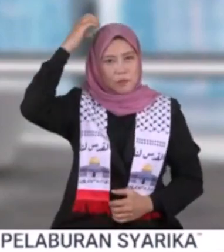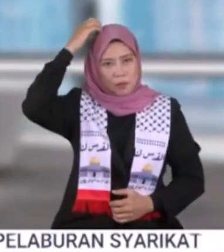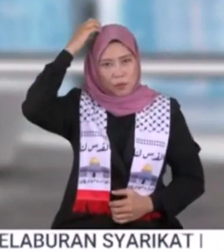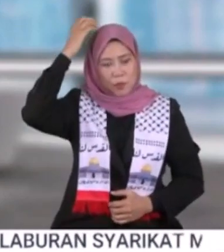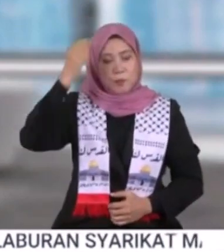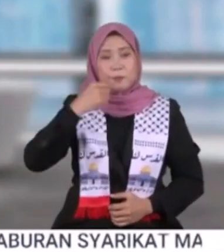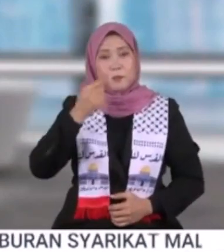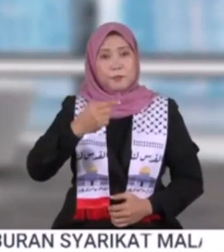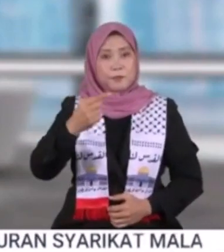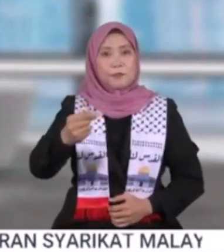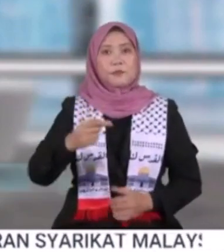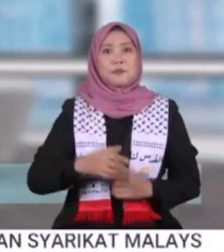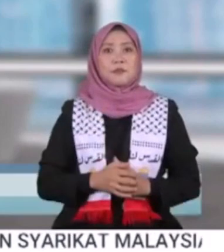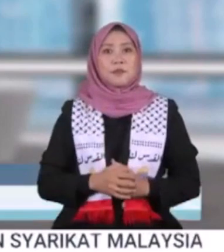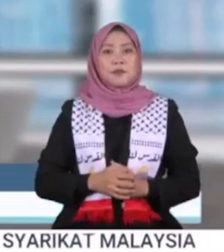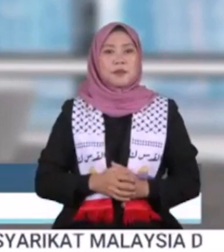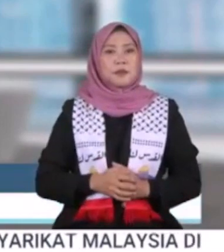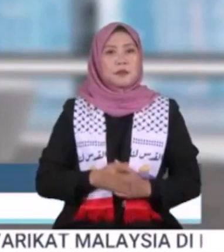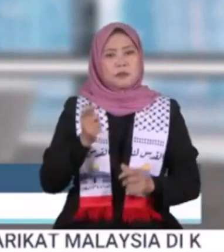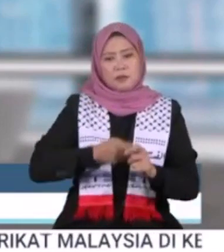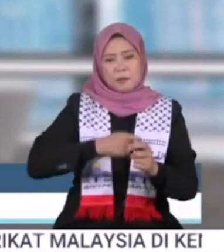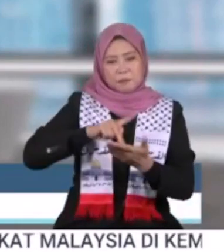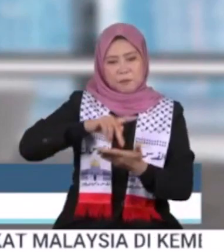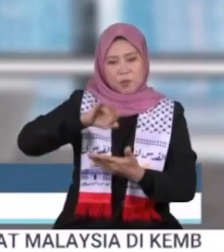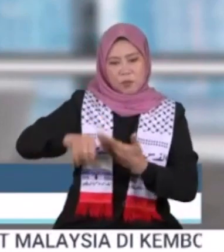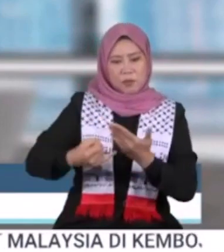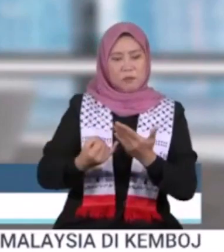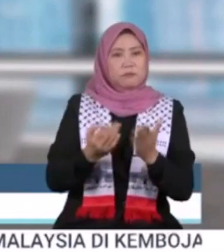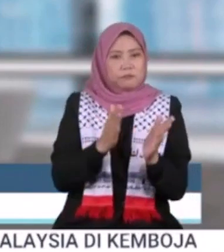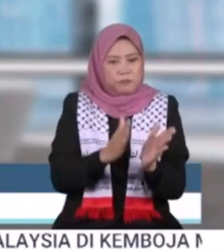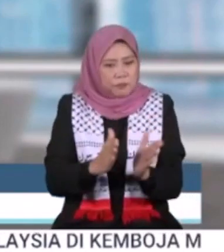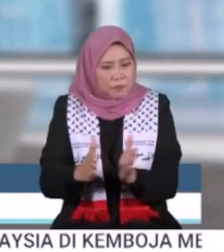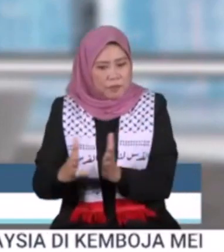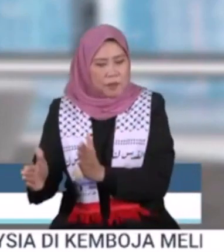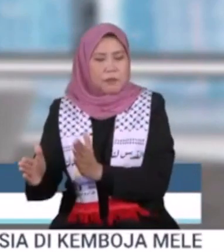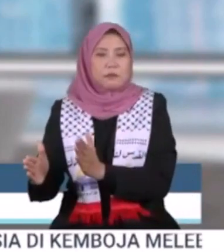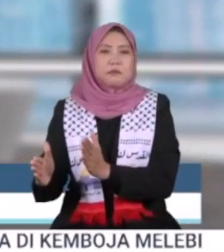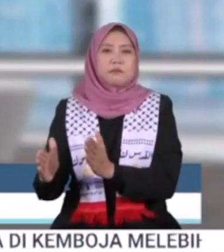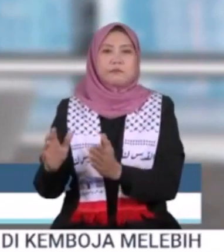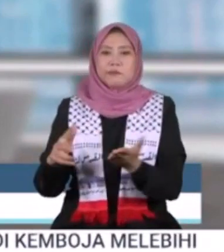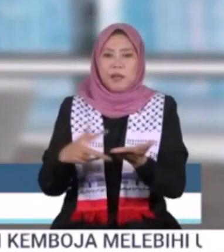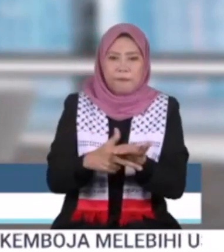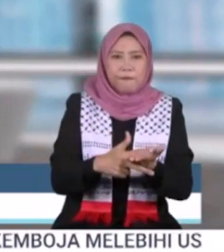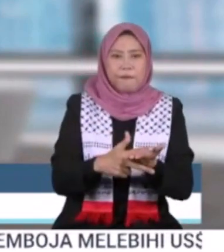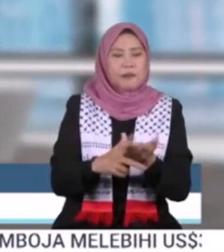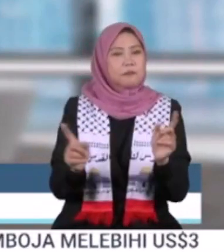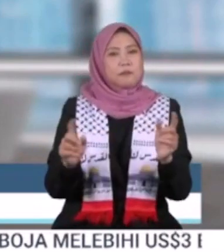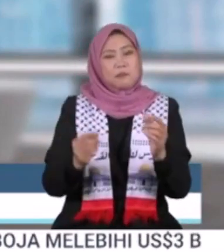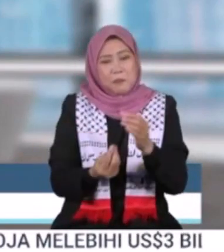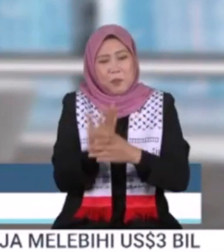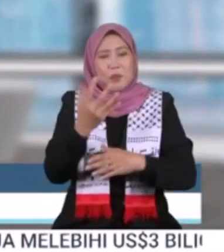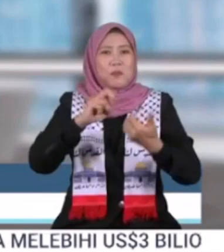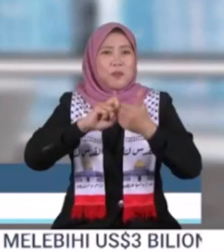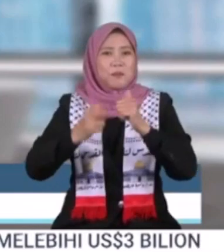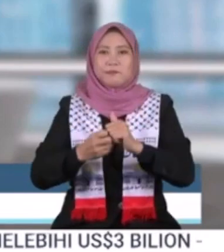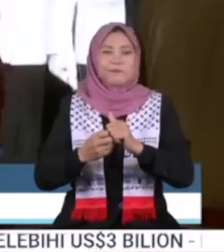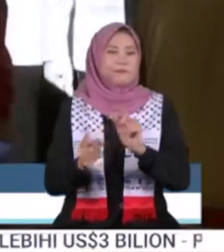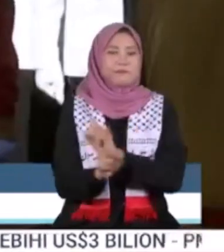Shah bertitah, ia bagi memastikan setiap projek pembangunan dirancang tidak tergendala atau berdepan masalah.